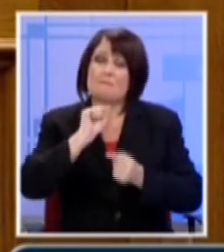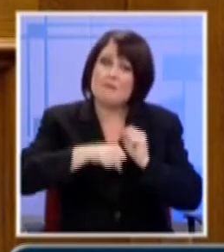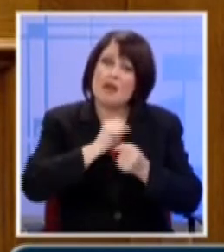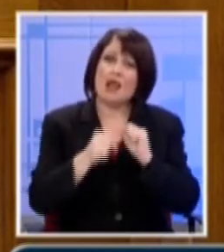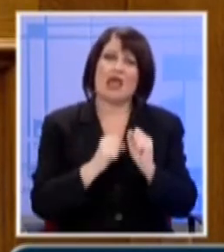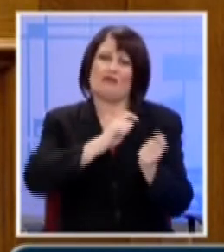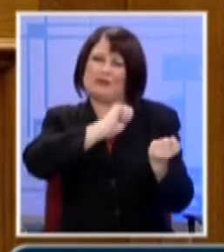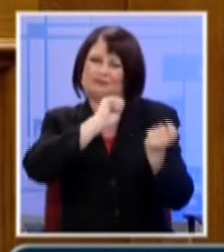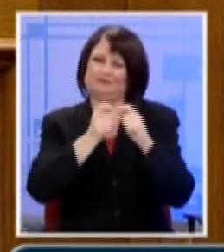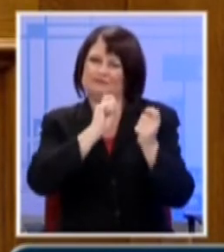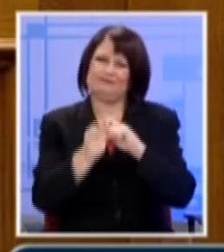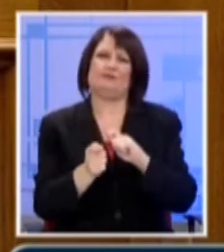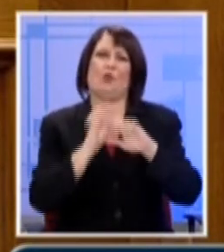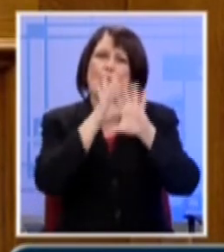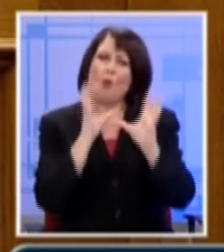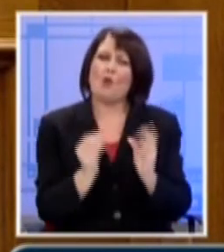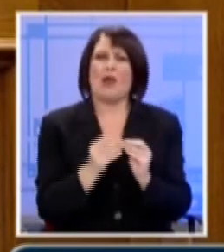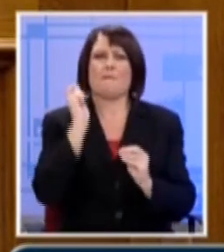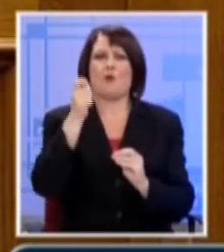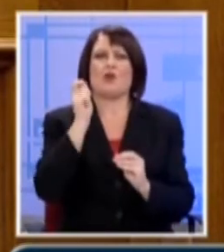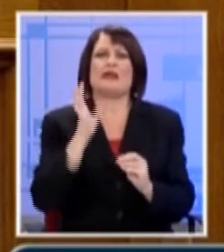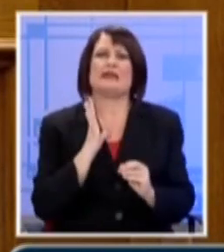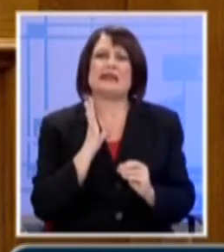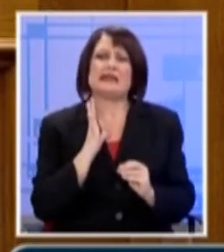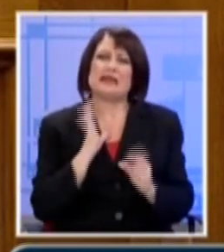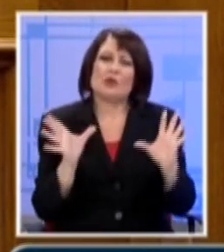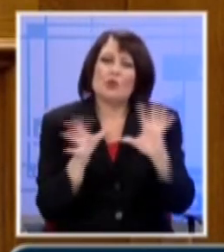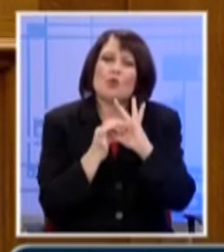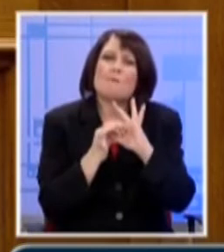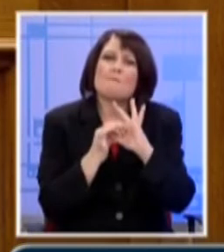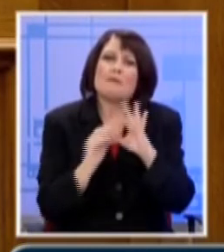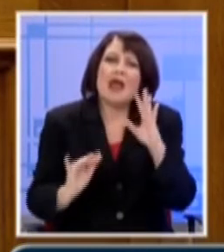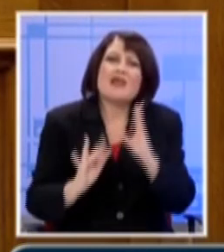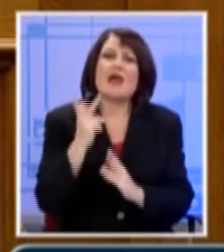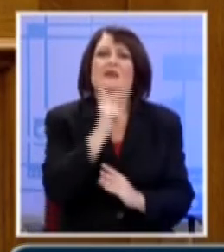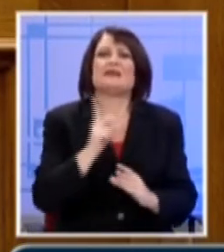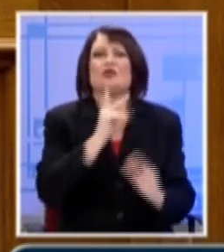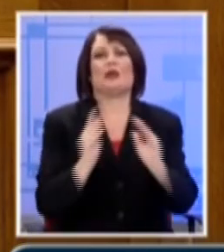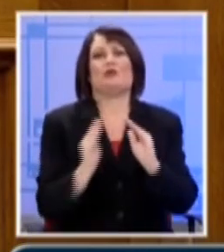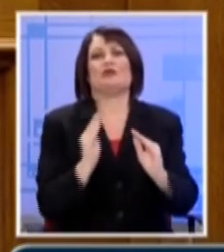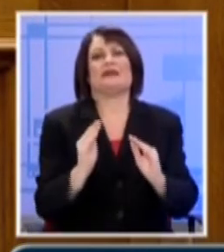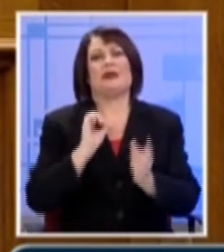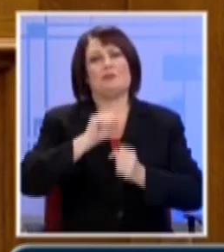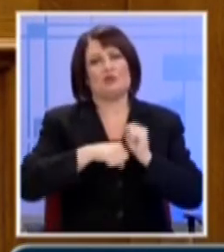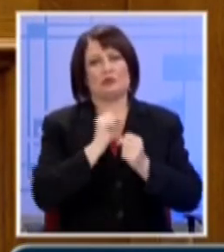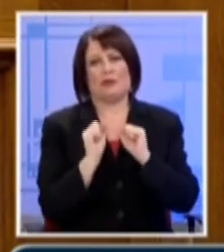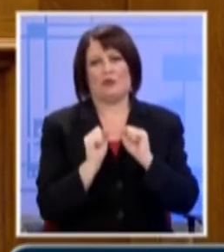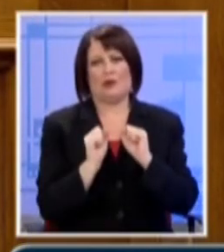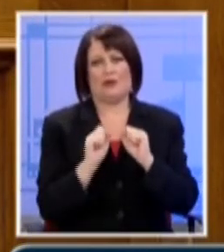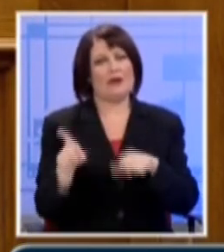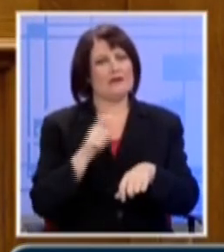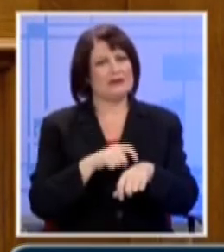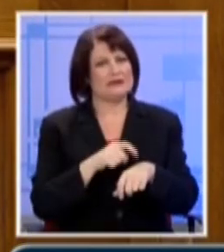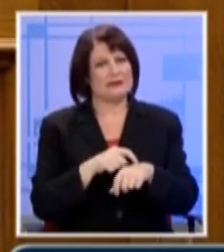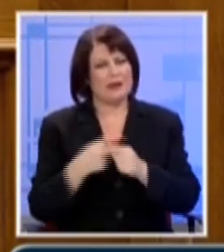η δημοσιονομική πολιτική και να συνδεθεί με την ανάπτυξη και την κοινωνική προστασία. Ευρισκόμενοι